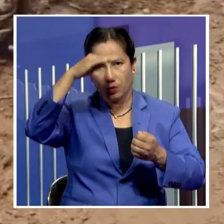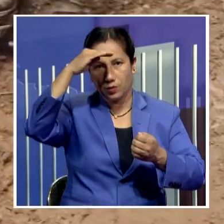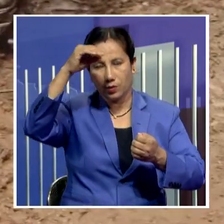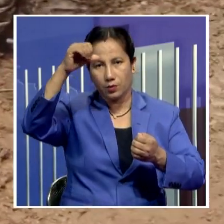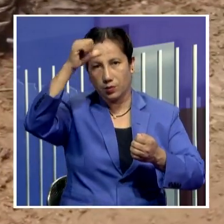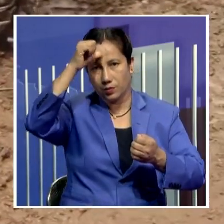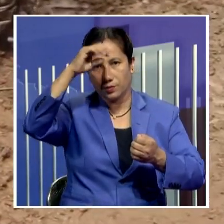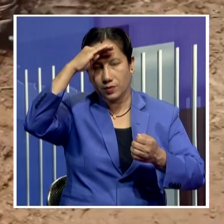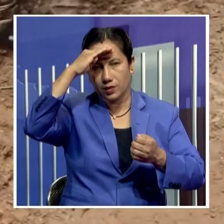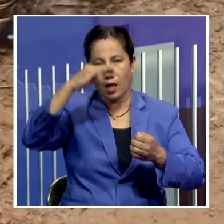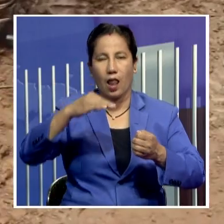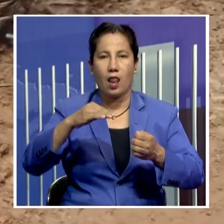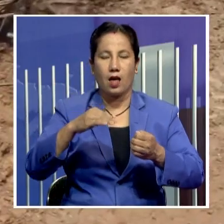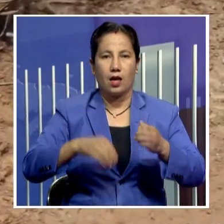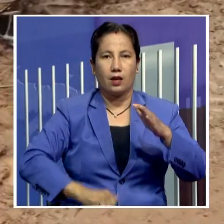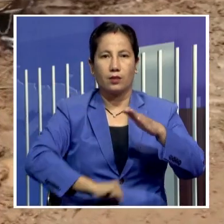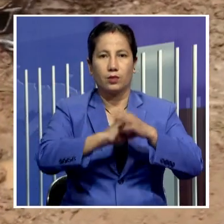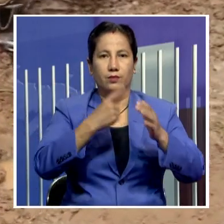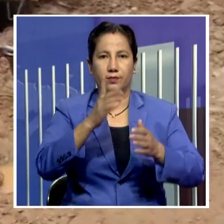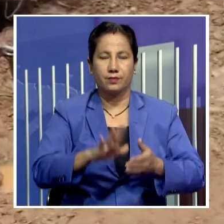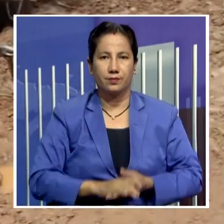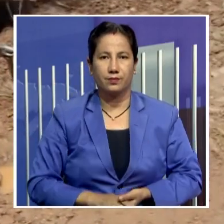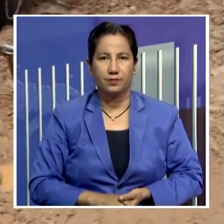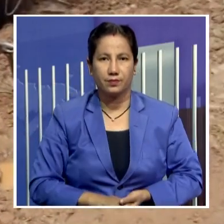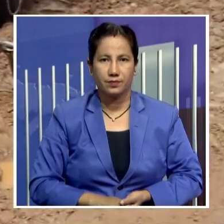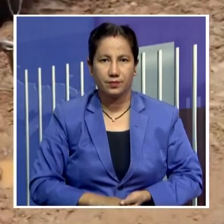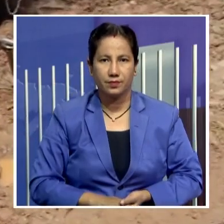प्रहरी नायब उपरीक्षक दामोदर केसीले बताउनुभयो।